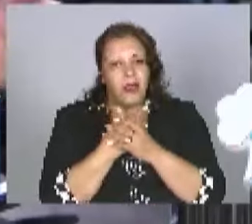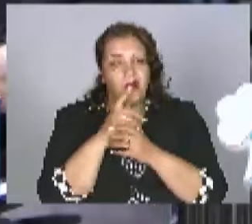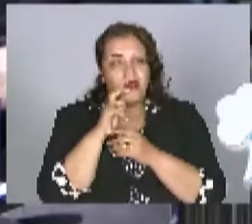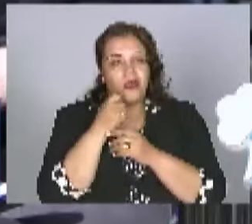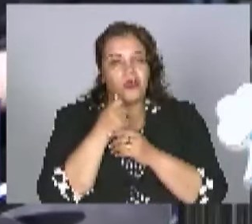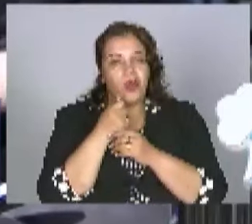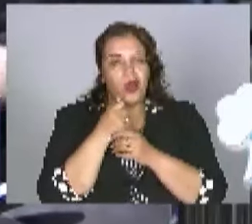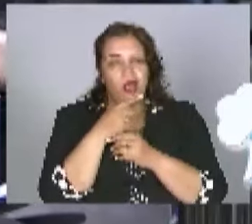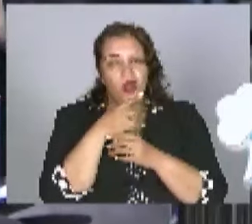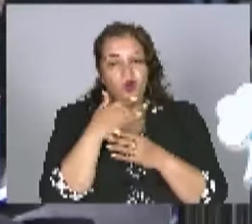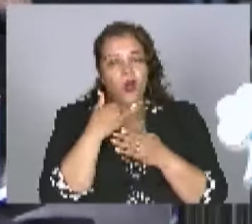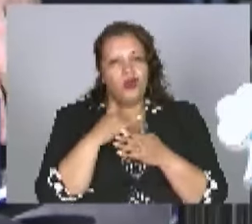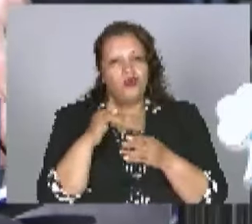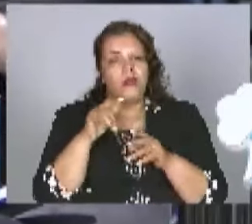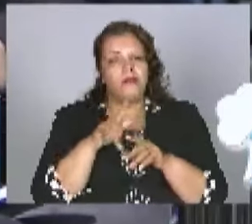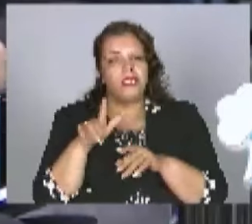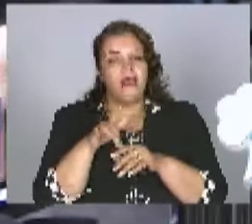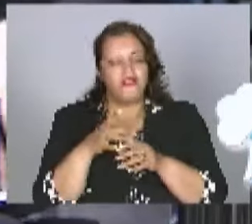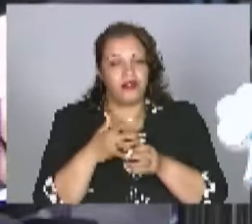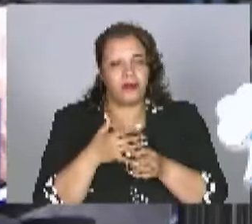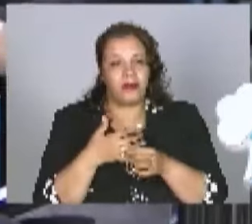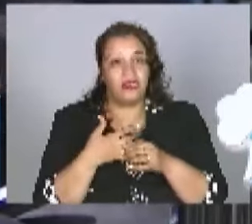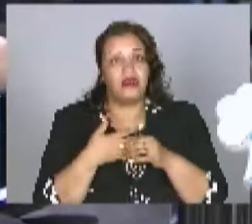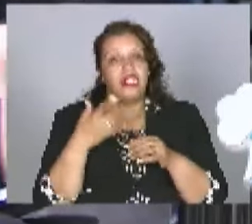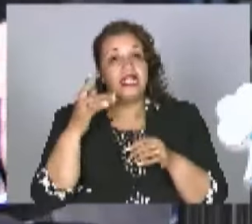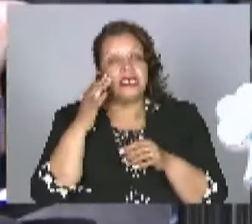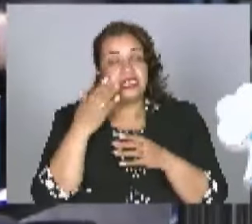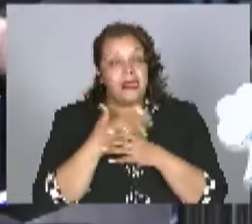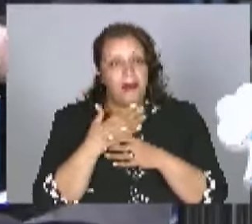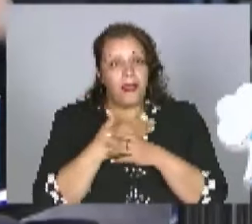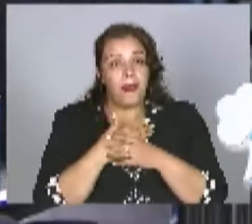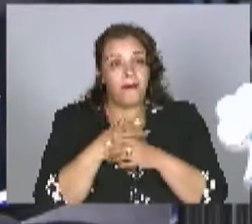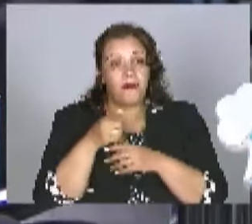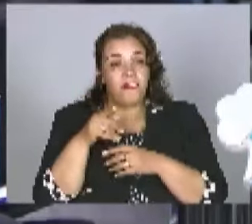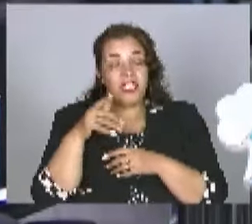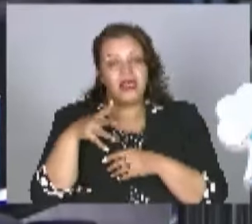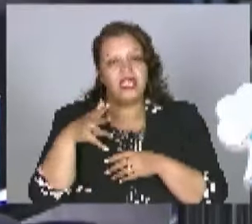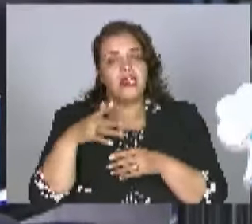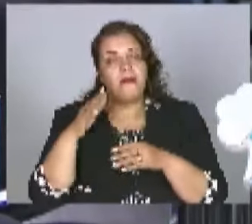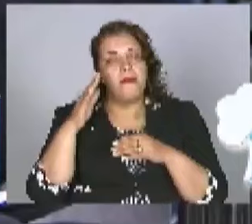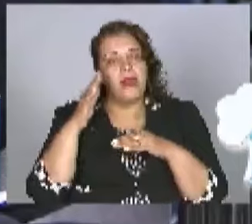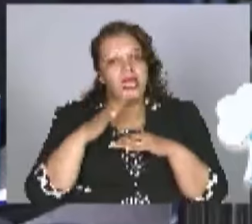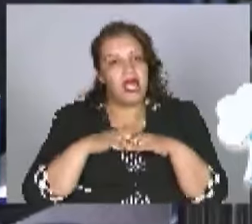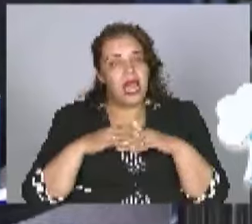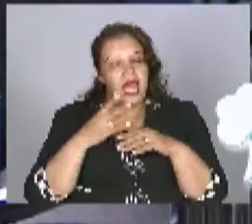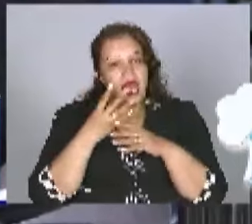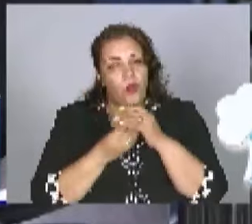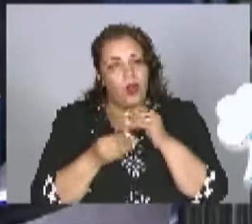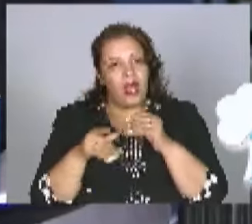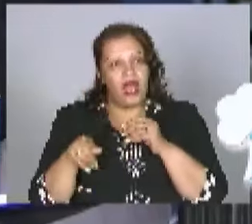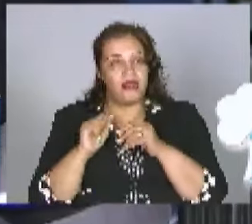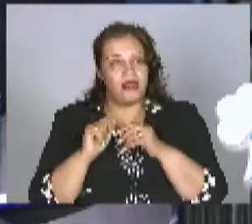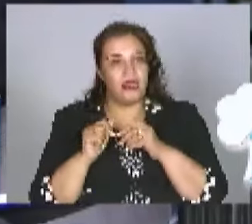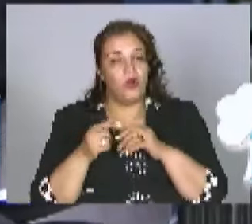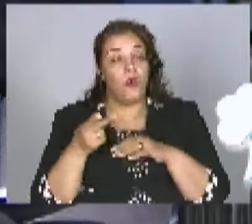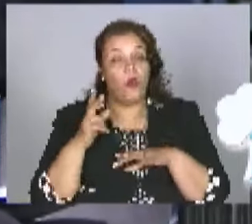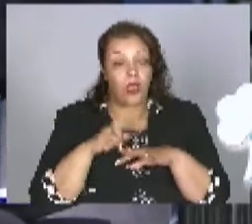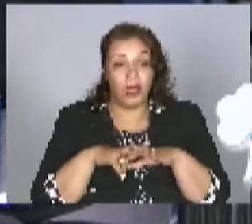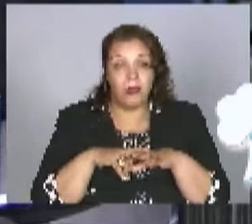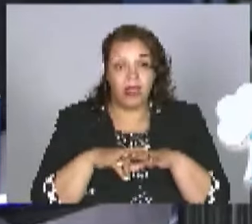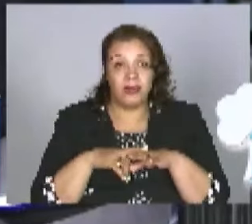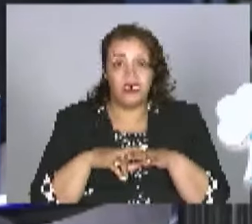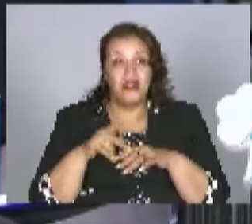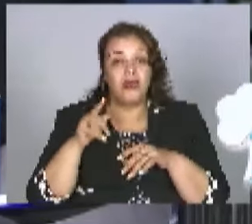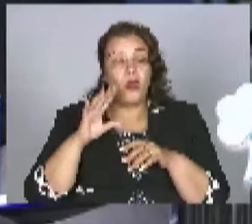هناخدها بعد شويه اذا في اسباب ترجع للنشا بس الحقيقه نس مش كل حاجه